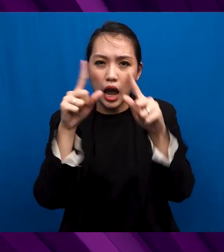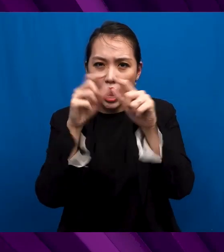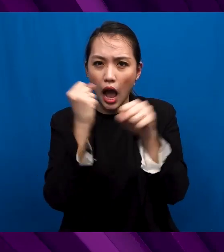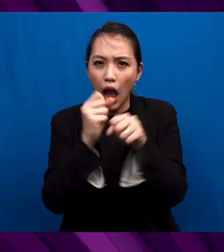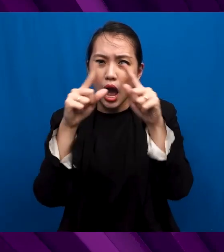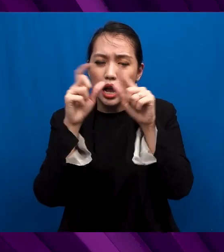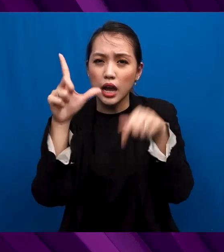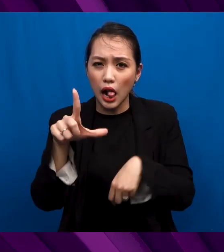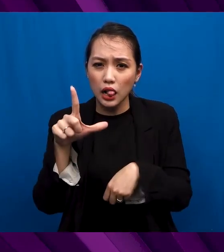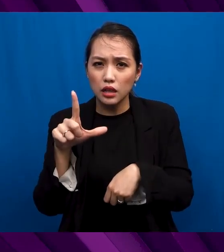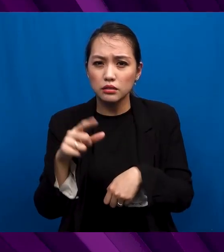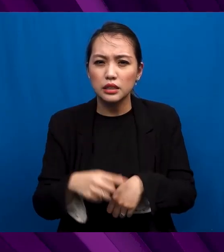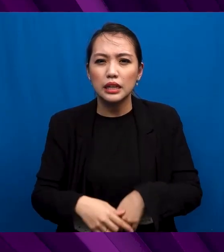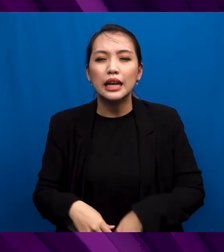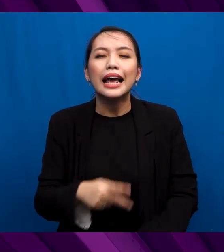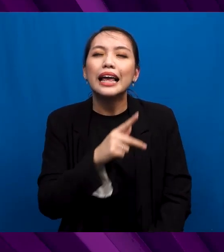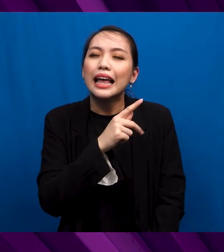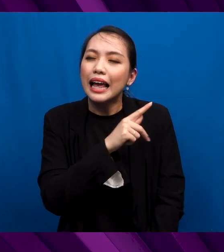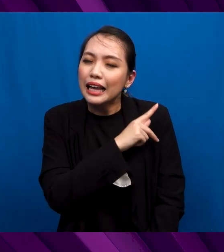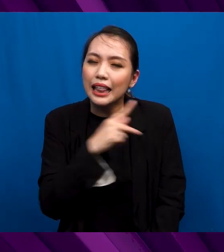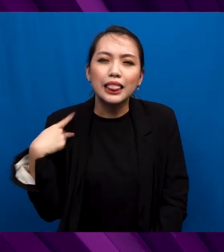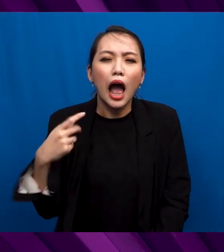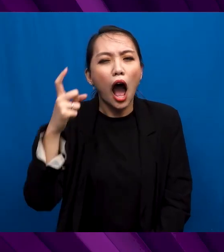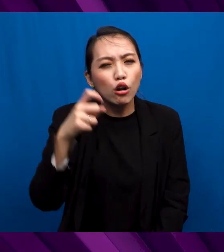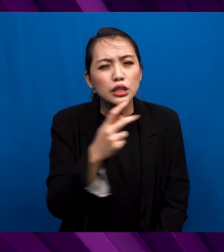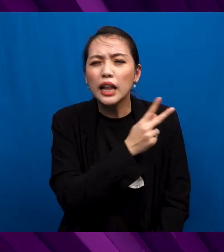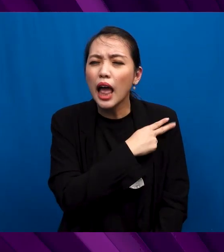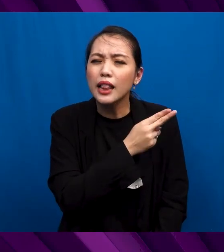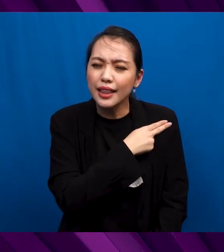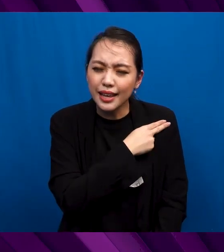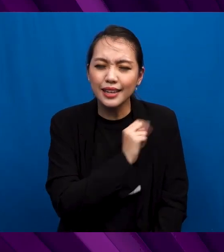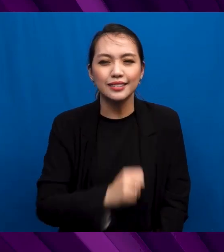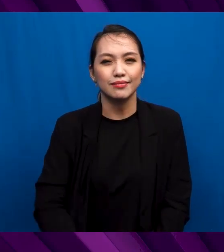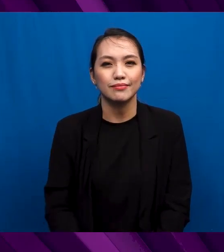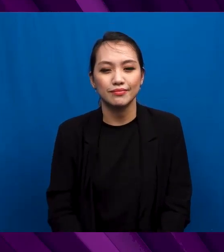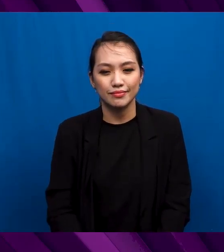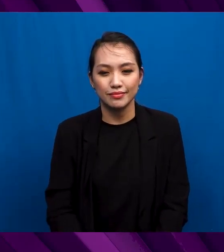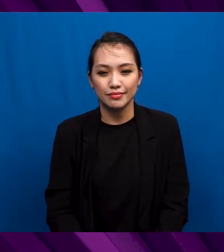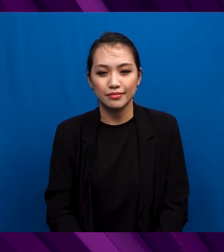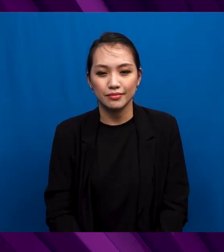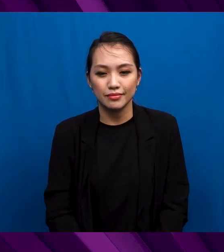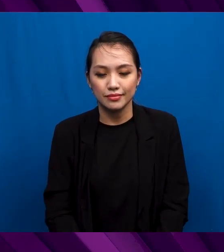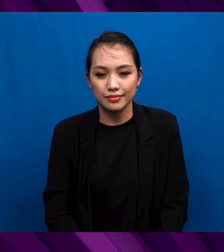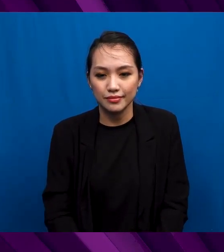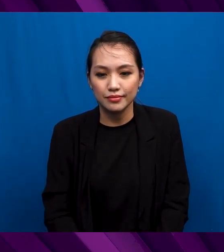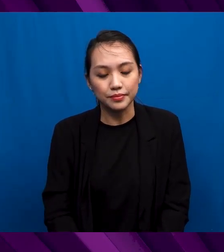dan saya, engkau dan aku. Kita harus lulus, jangan berbantah dengan Tuhan di mata air